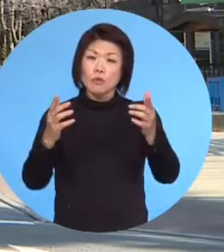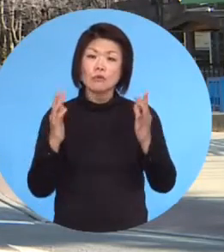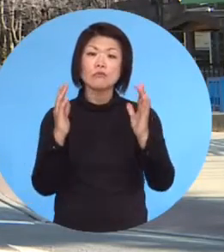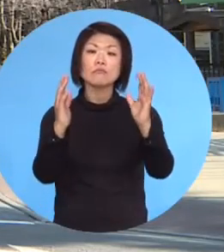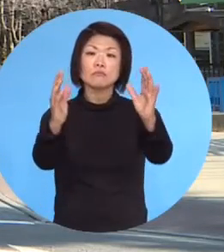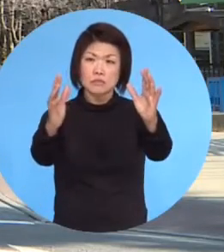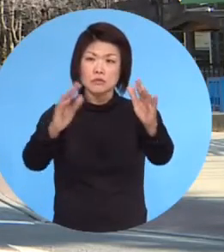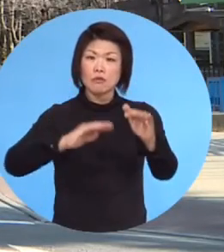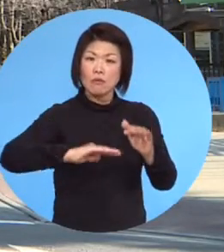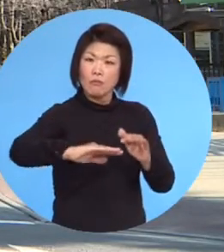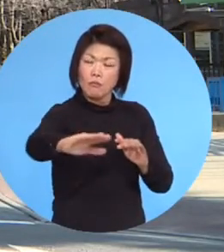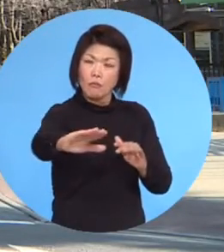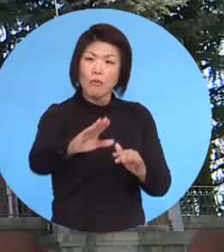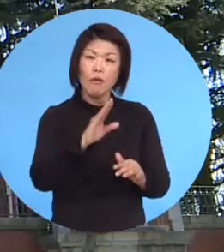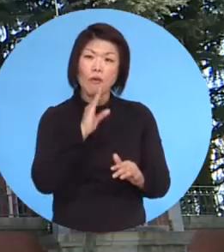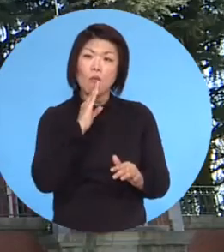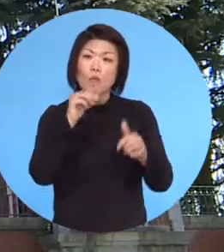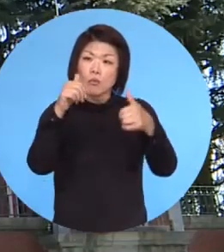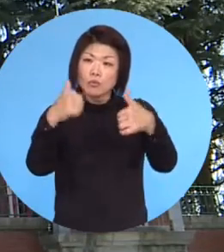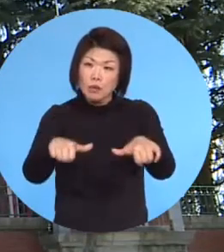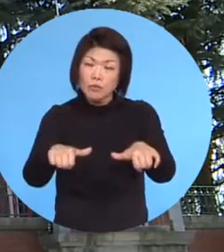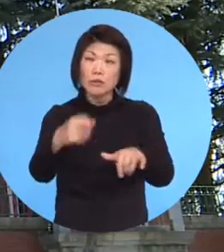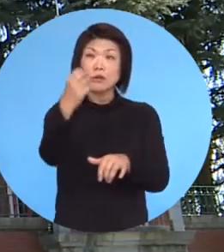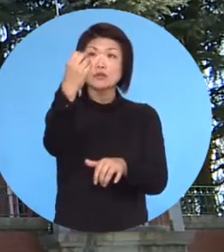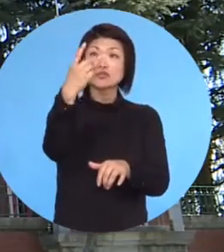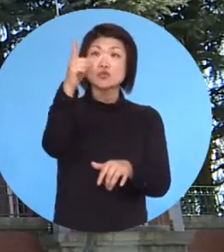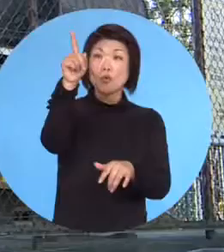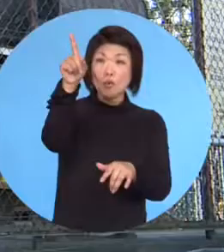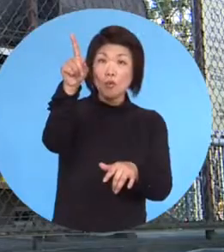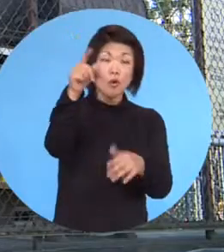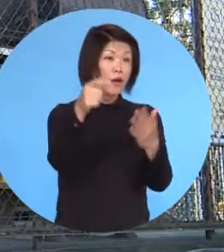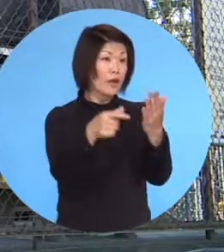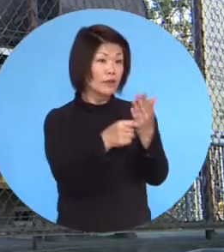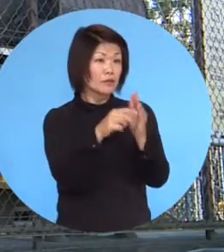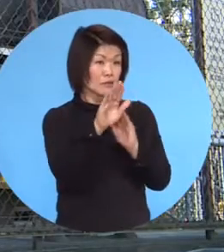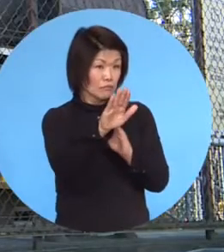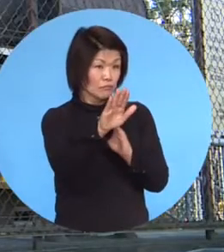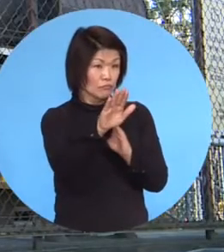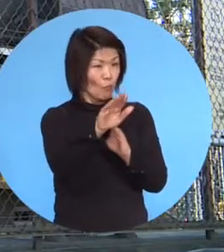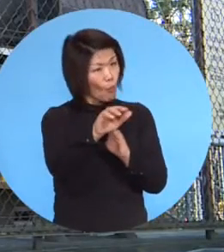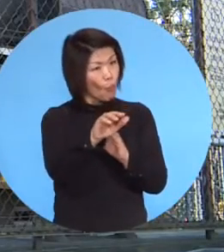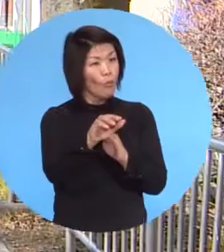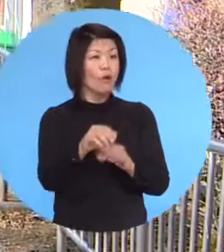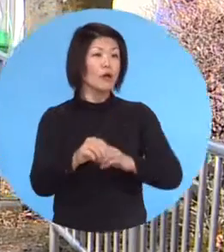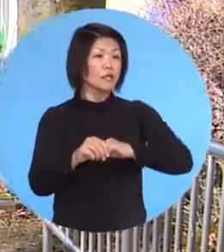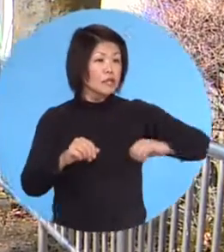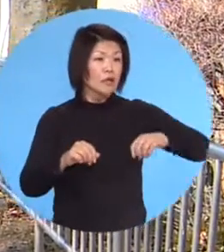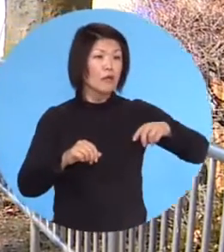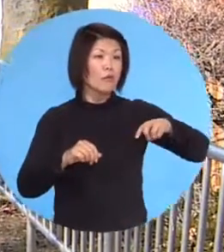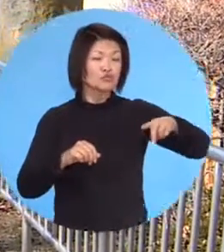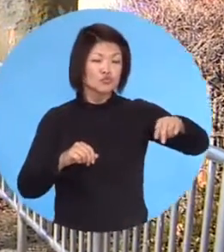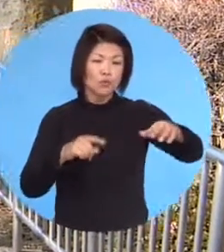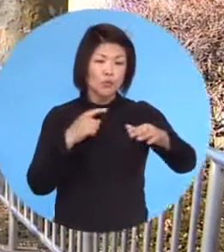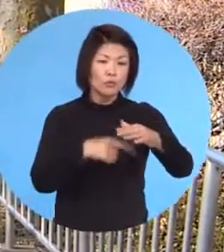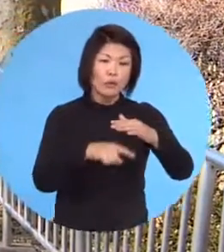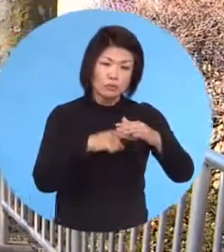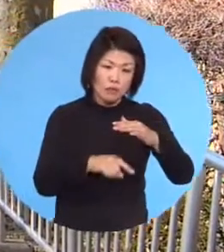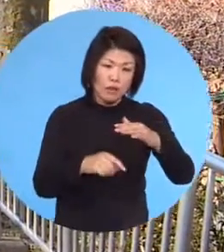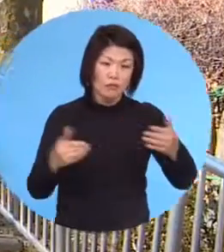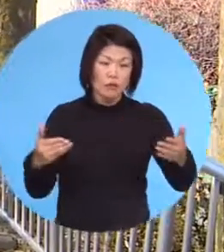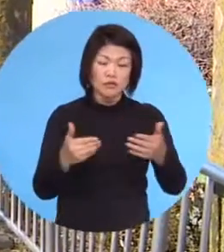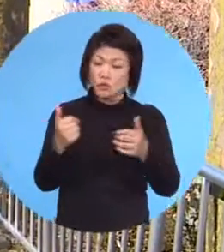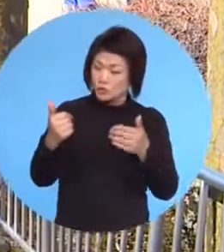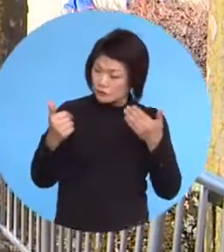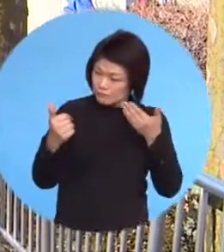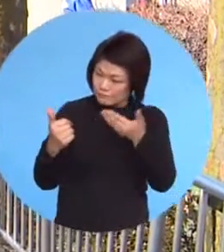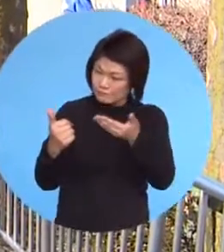物の道路みたいですよね。信号もあるし駅までもあります。どうして左側通行しかできないのか職員の方